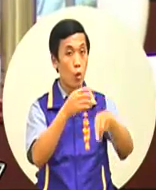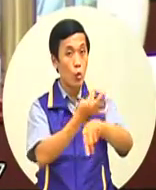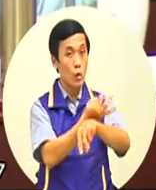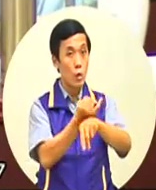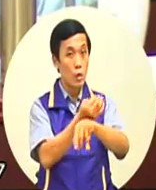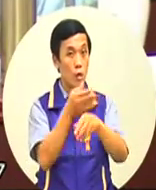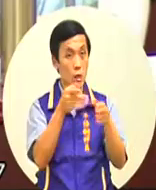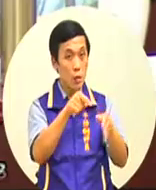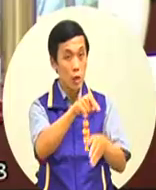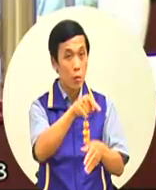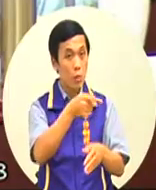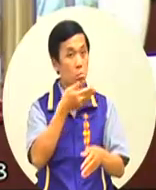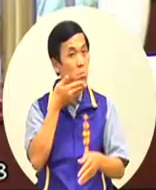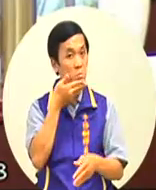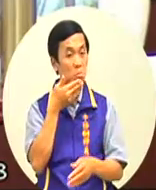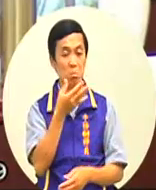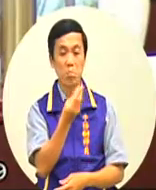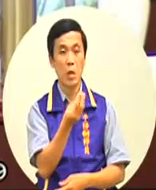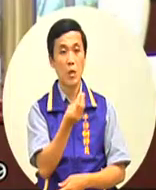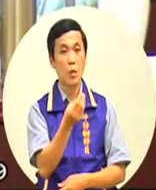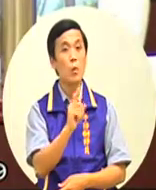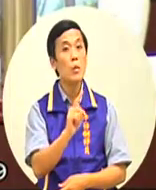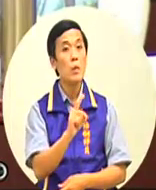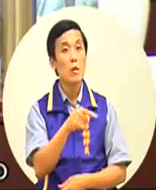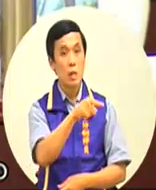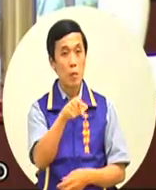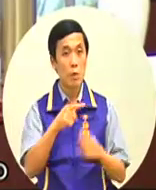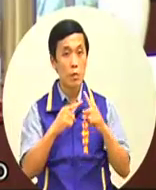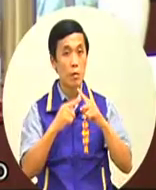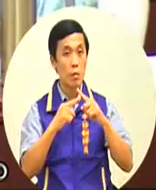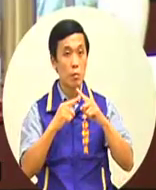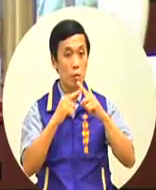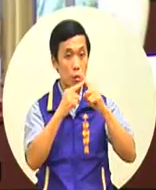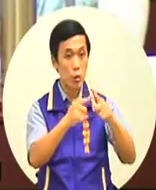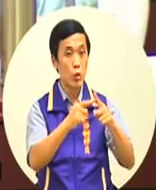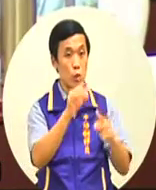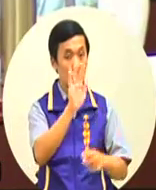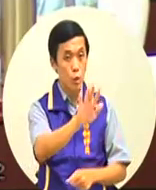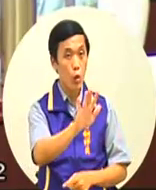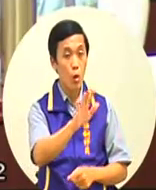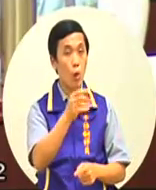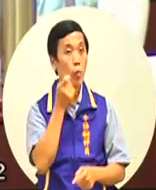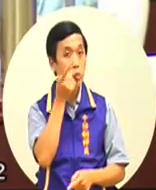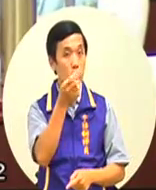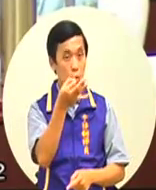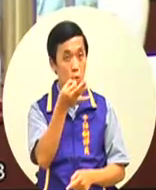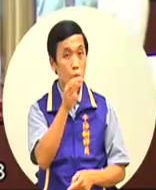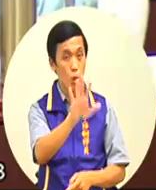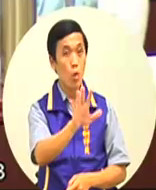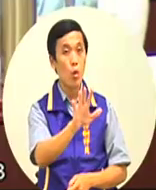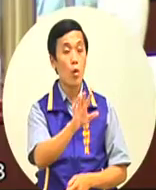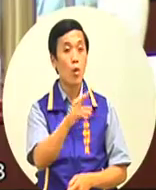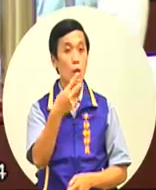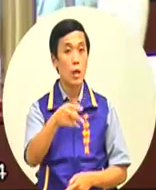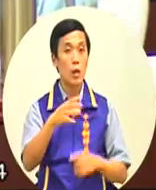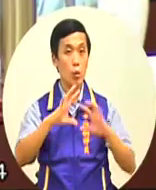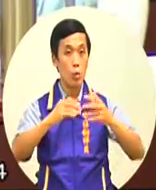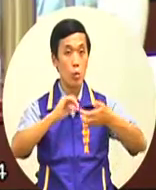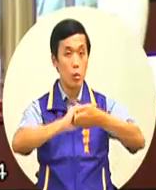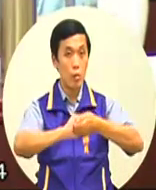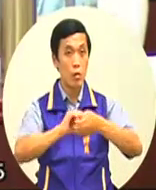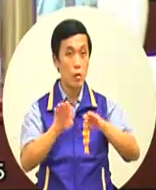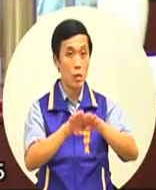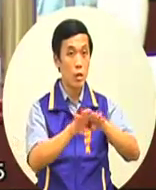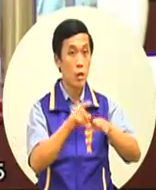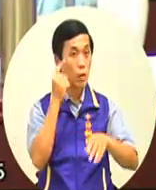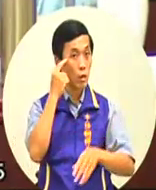说会比较不利，因为他们是有出勤才会有薪水，然后另外就是说国定假日七天减